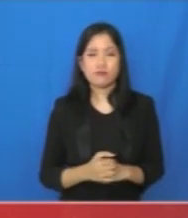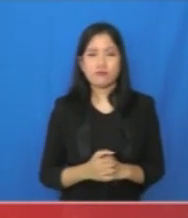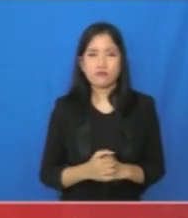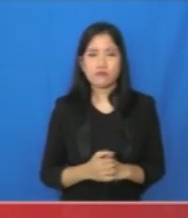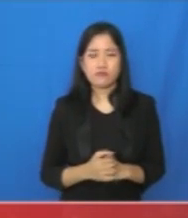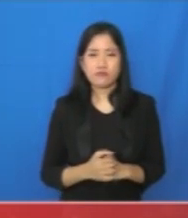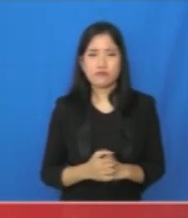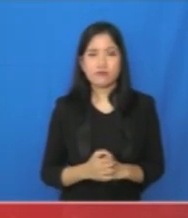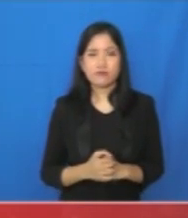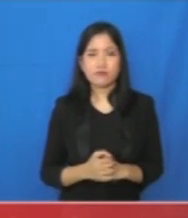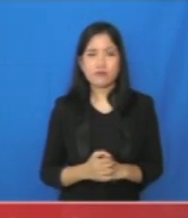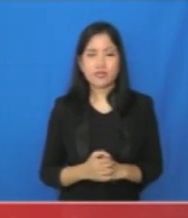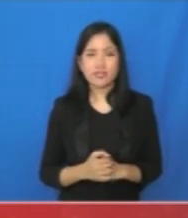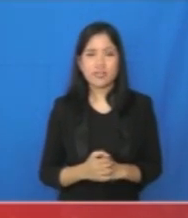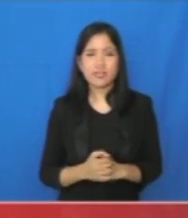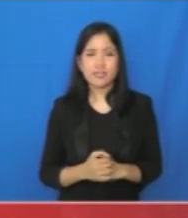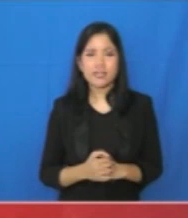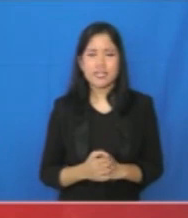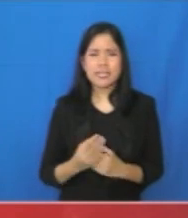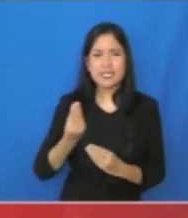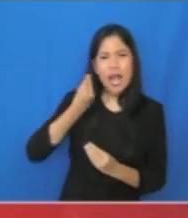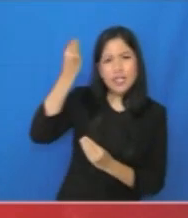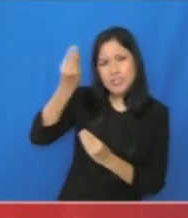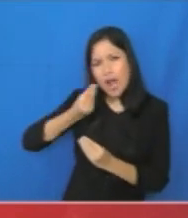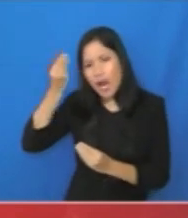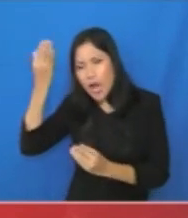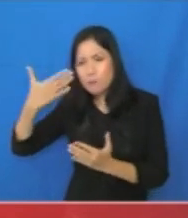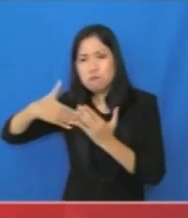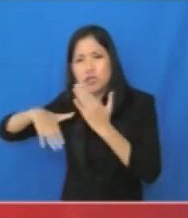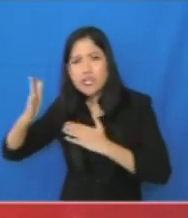Jangan melakukan perjalanan kemanapun